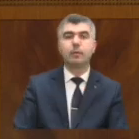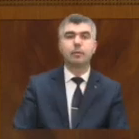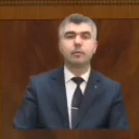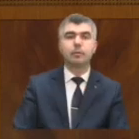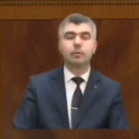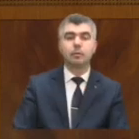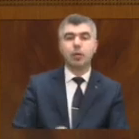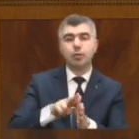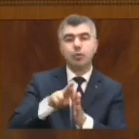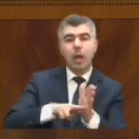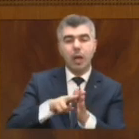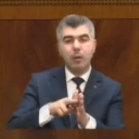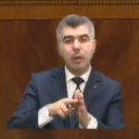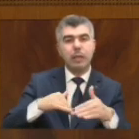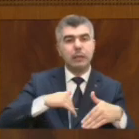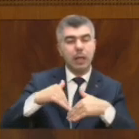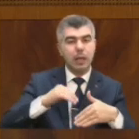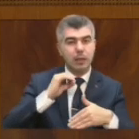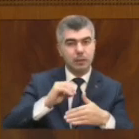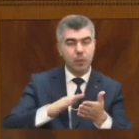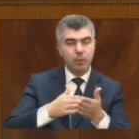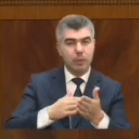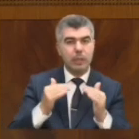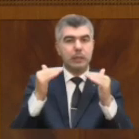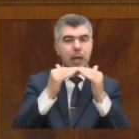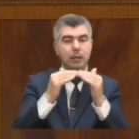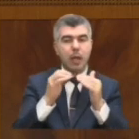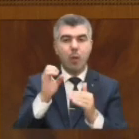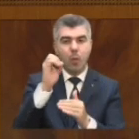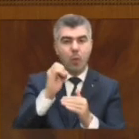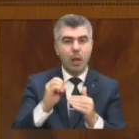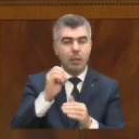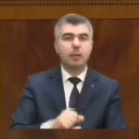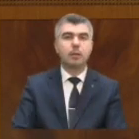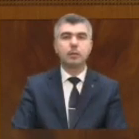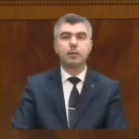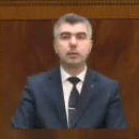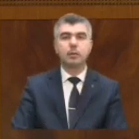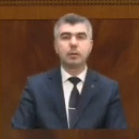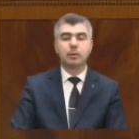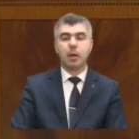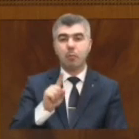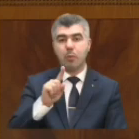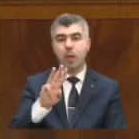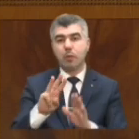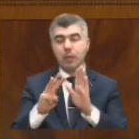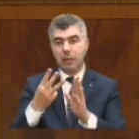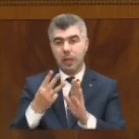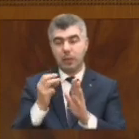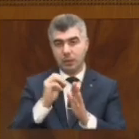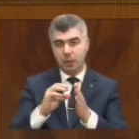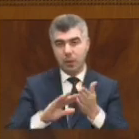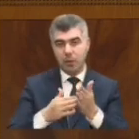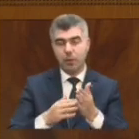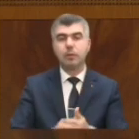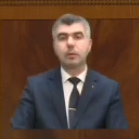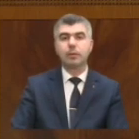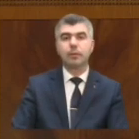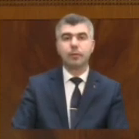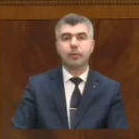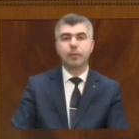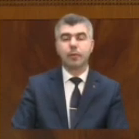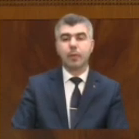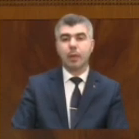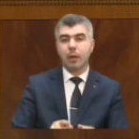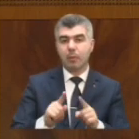طريق الجاوية رقم 111 الرابطة بين طاطا ورزازات، طريق الجاوية رقم 113 بإقليم تنغير الرابطة بين